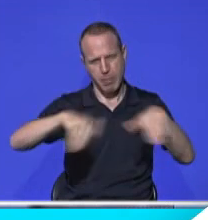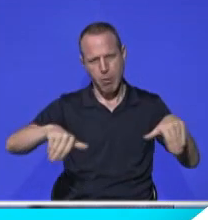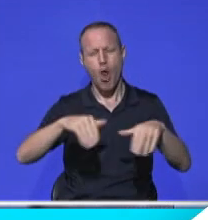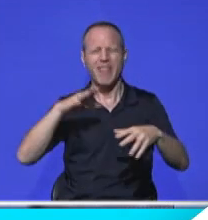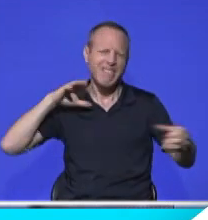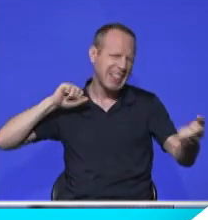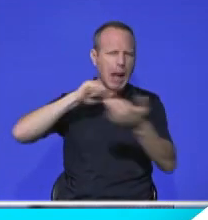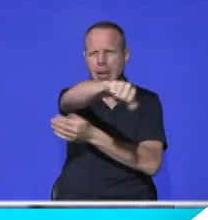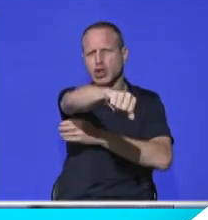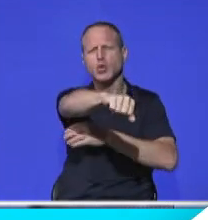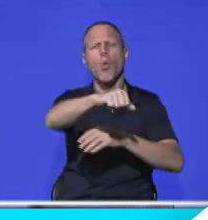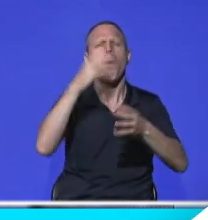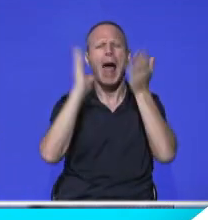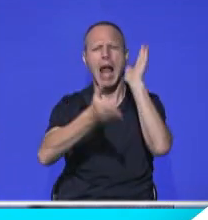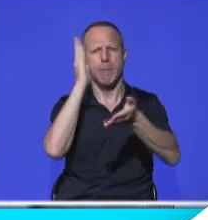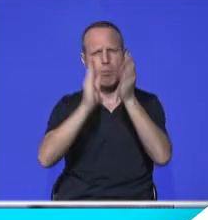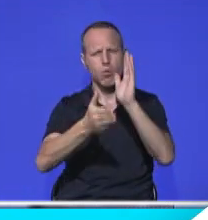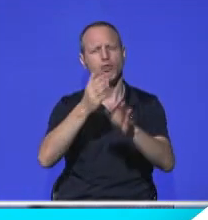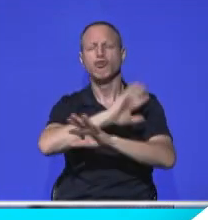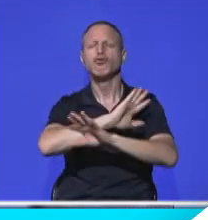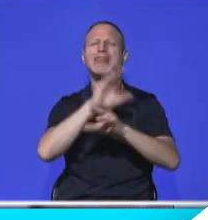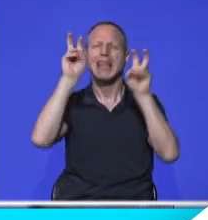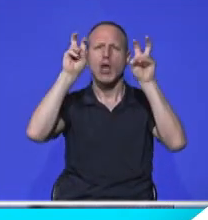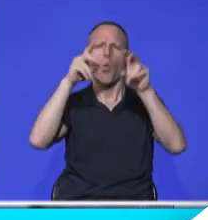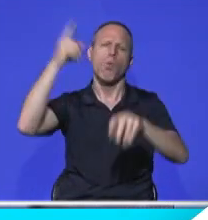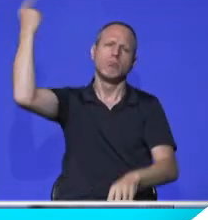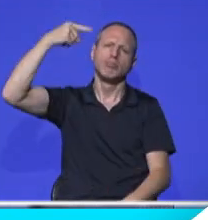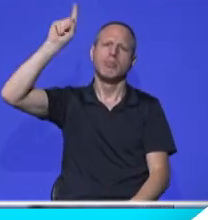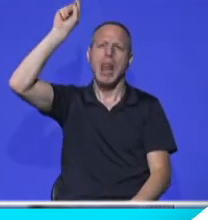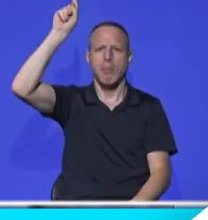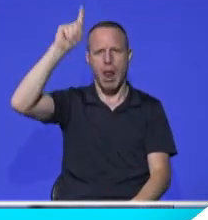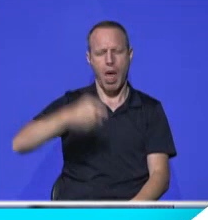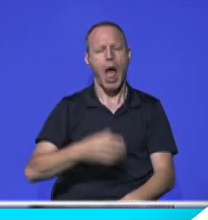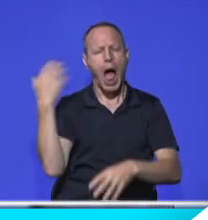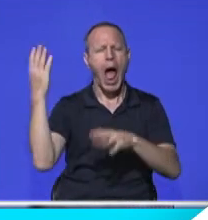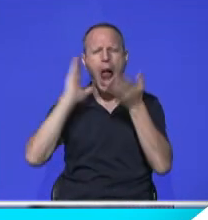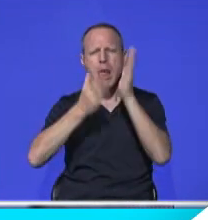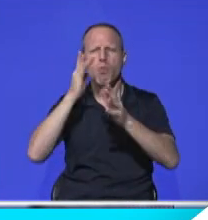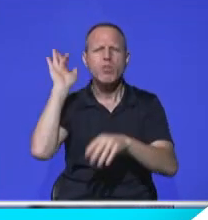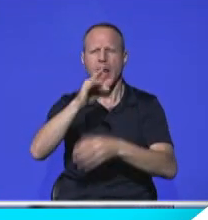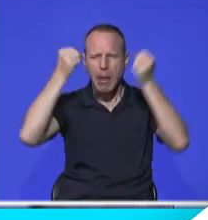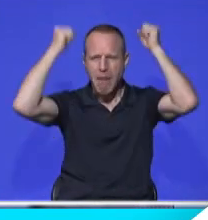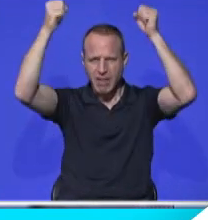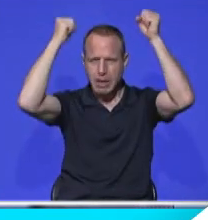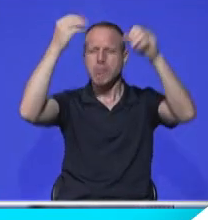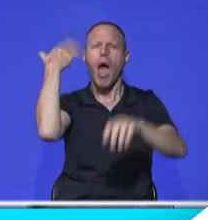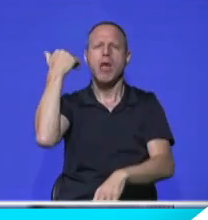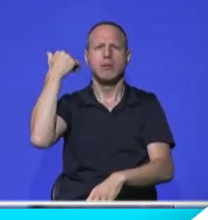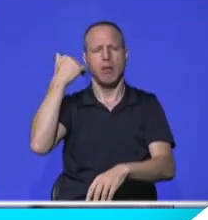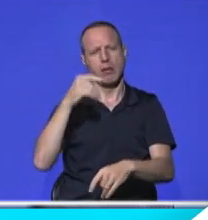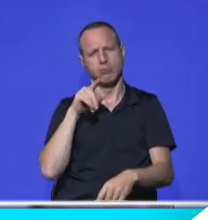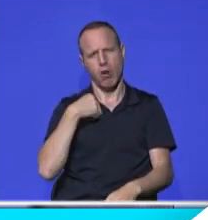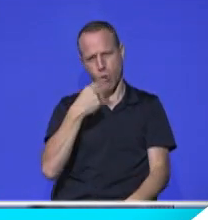באלימות שאין להסביר אותה מאשר כאילו הוכתבה מלמעלה. האלימות שהופעלה אמש כנגד המפגינים הייתה כזאת שאנחנו רואים